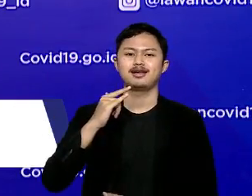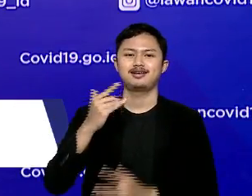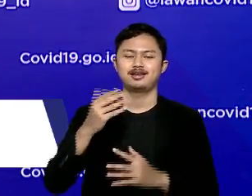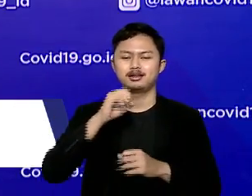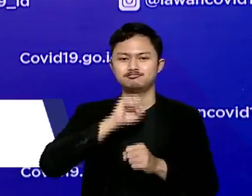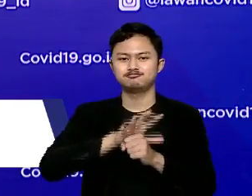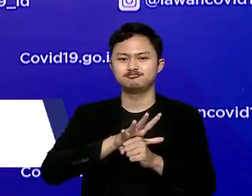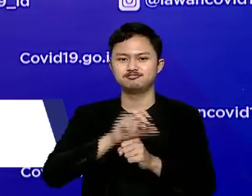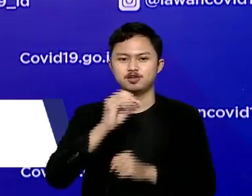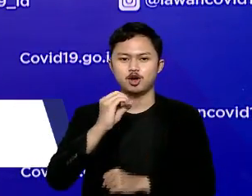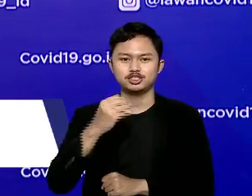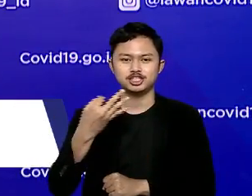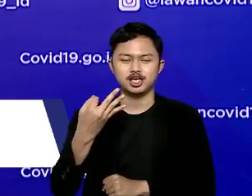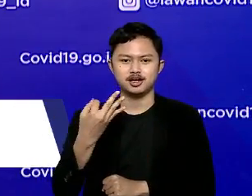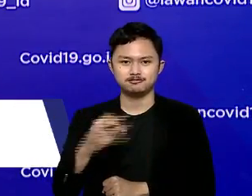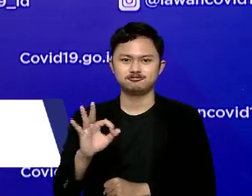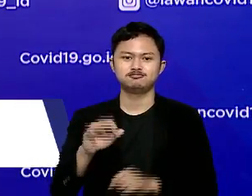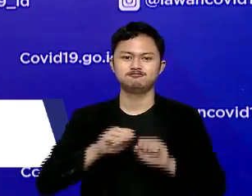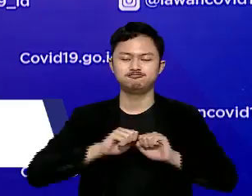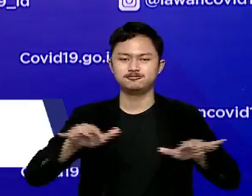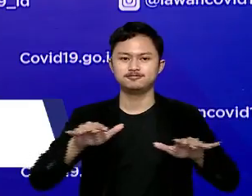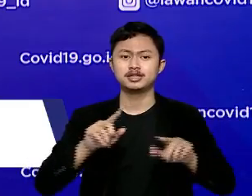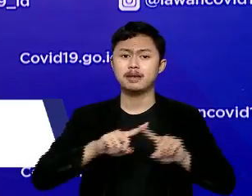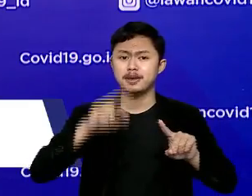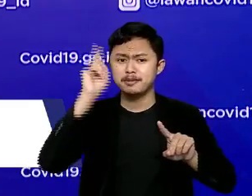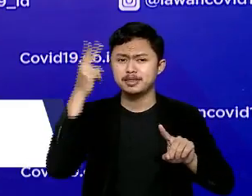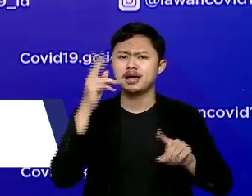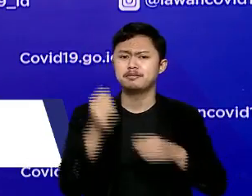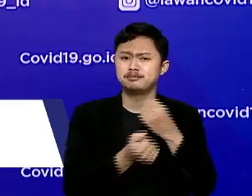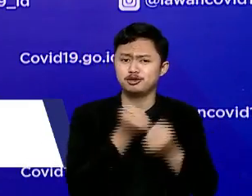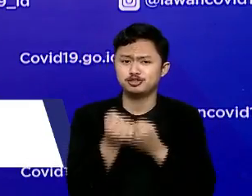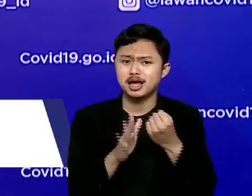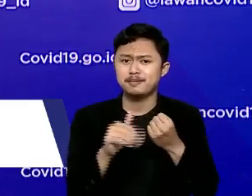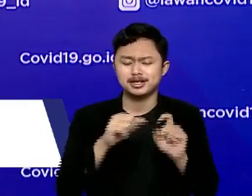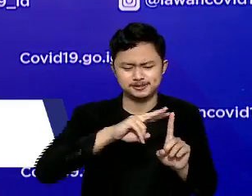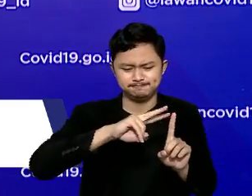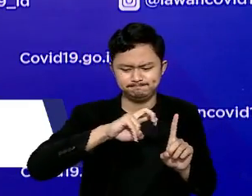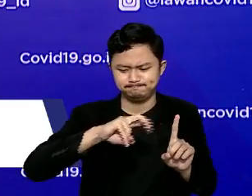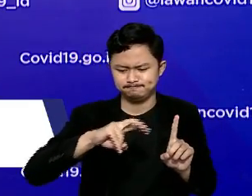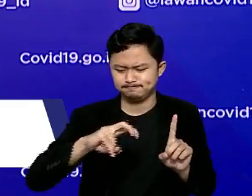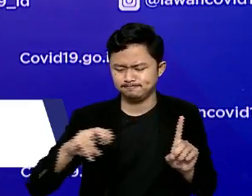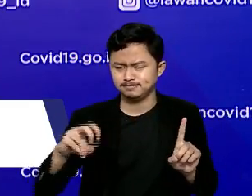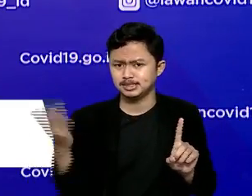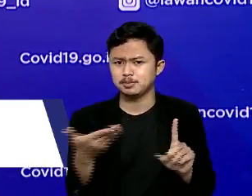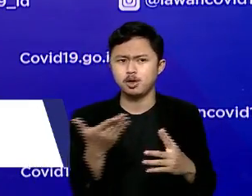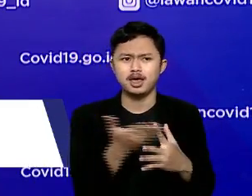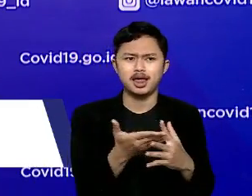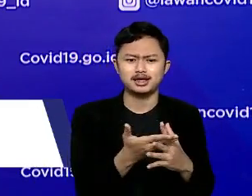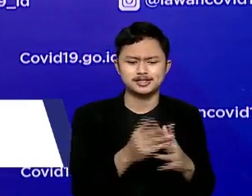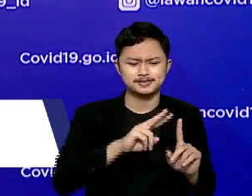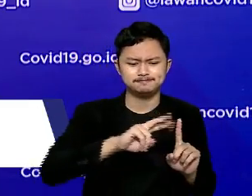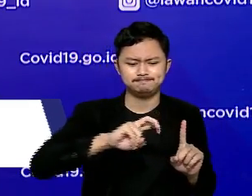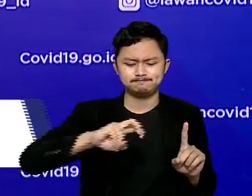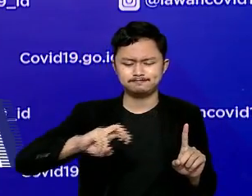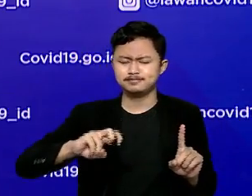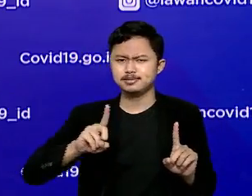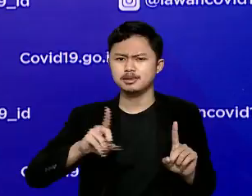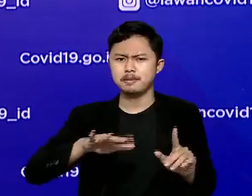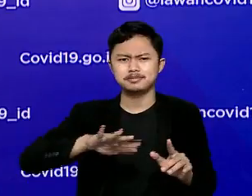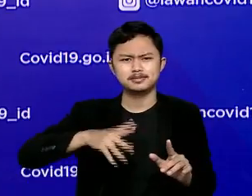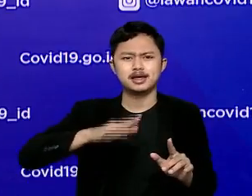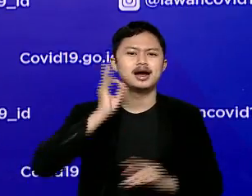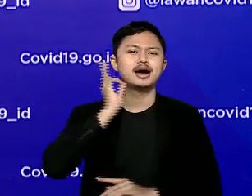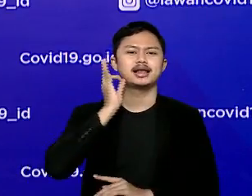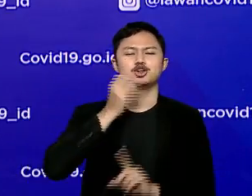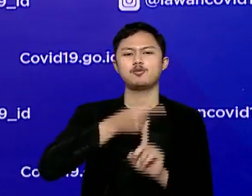pemerintah akan tetap mengetatkan upaya testing dan tracing pada seluruh pintu kedatangan, mengingat positivity rate kedatangan di